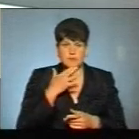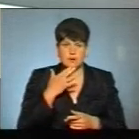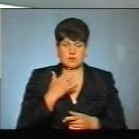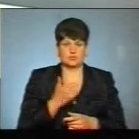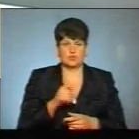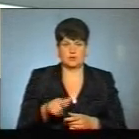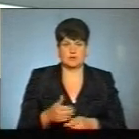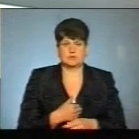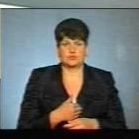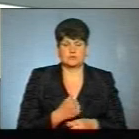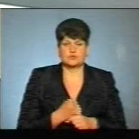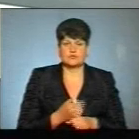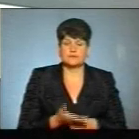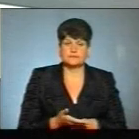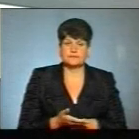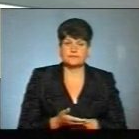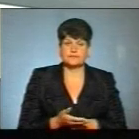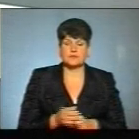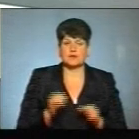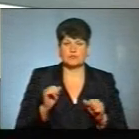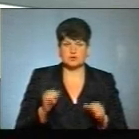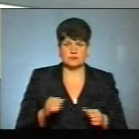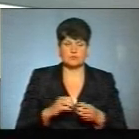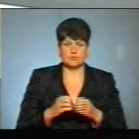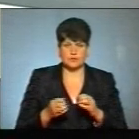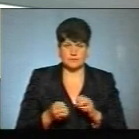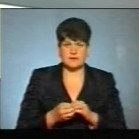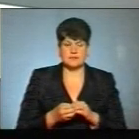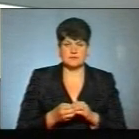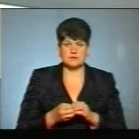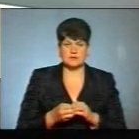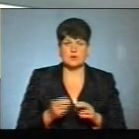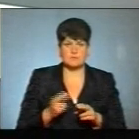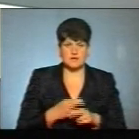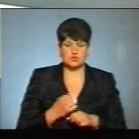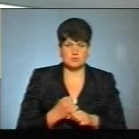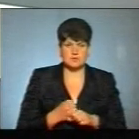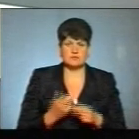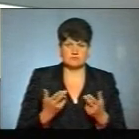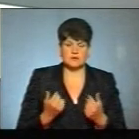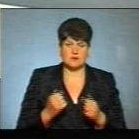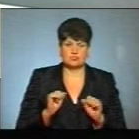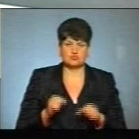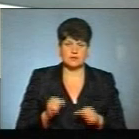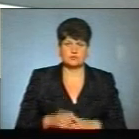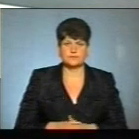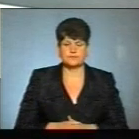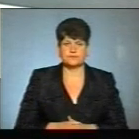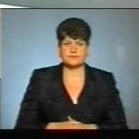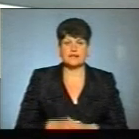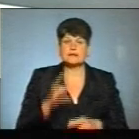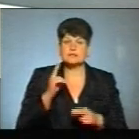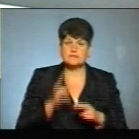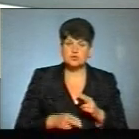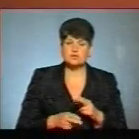претендентів на таку вакансію. Тобто, ймовірне загострення проблеми, що стосується безробіття? Можливо, і так. І на